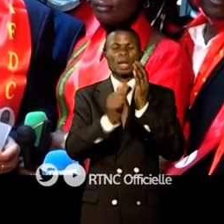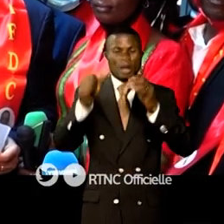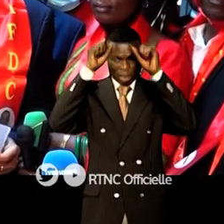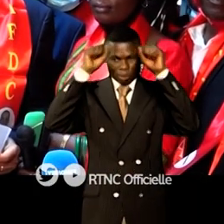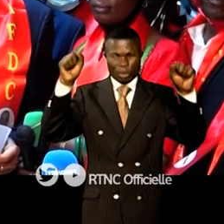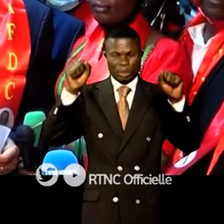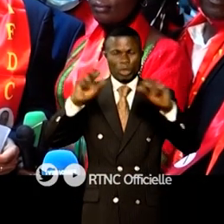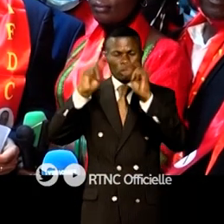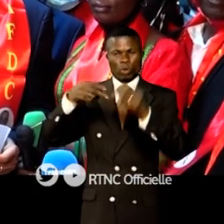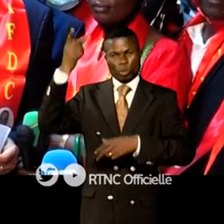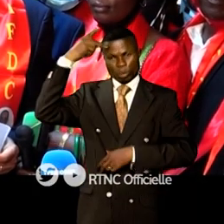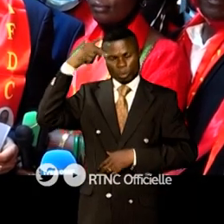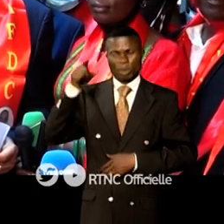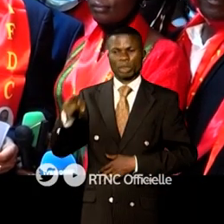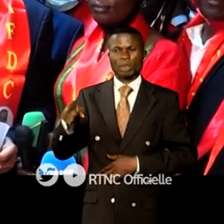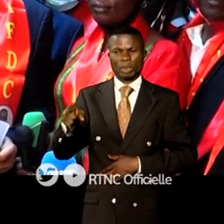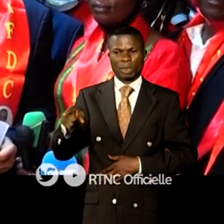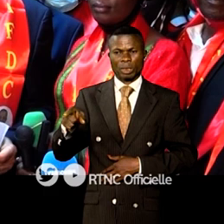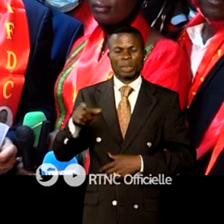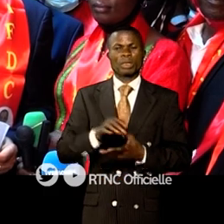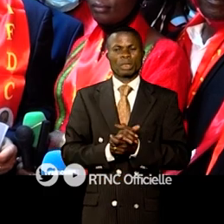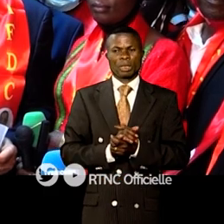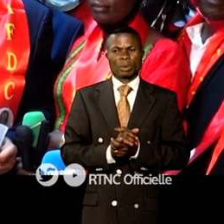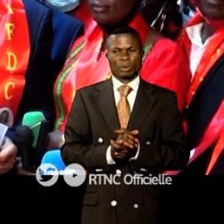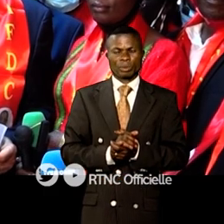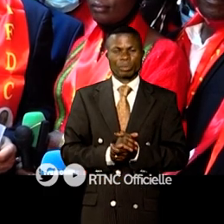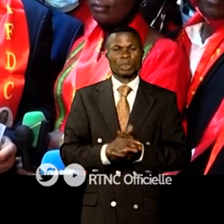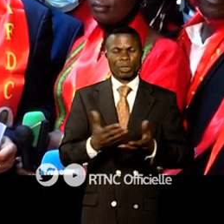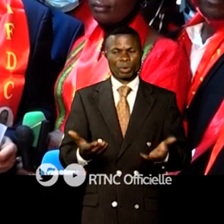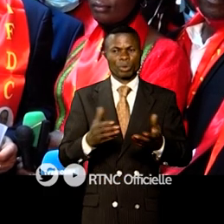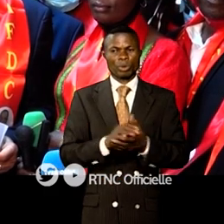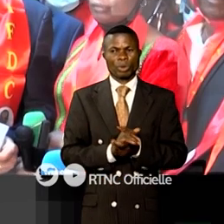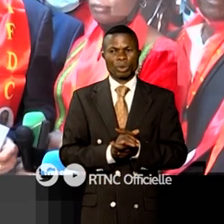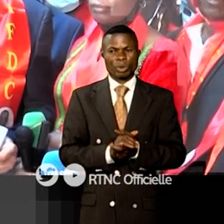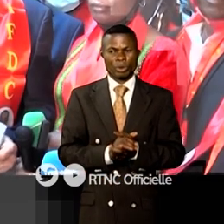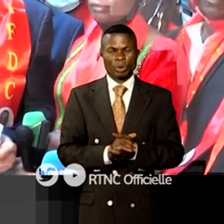président national et autorité morale de l'AFDCA